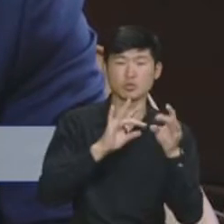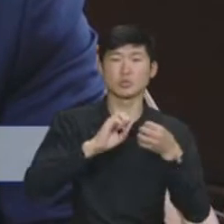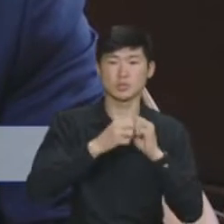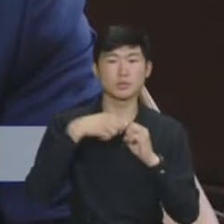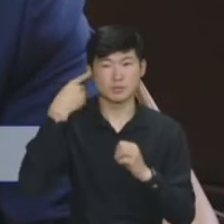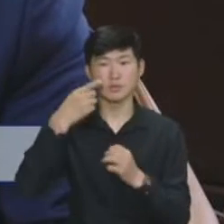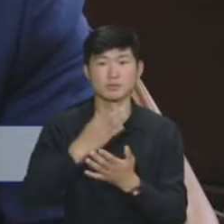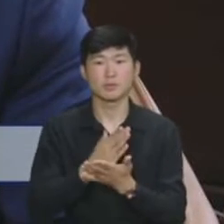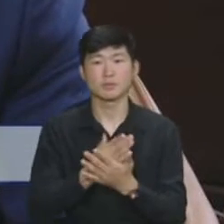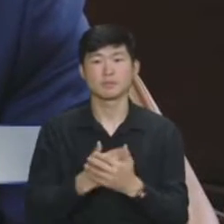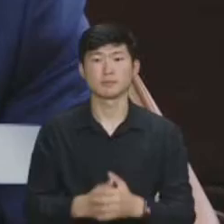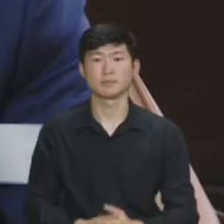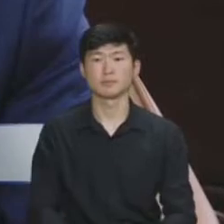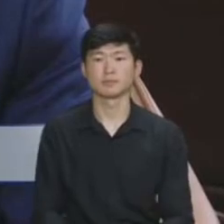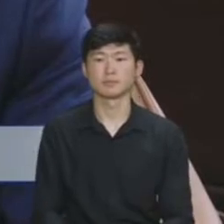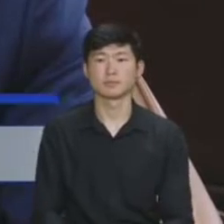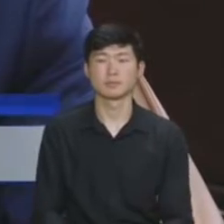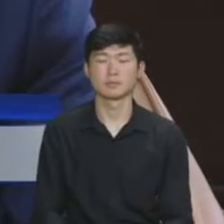зүйлэд хийний бодож байгаа.